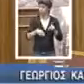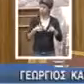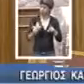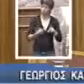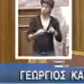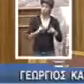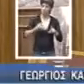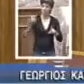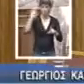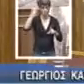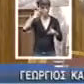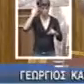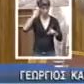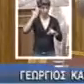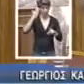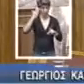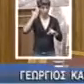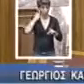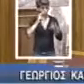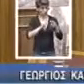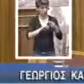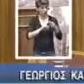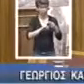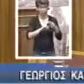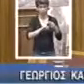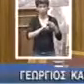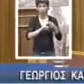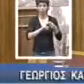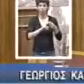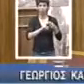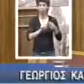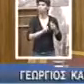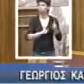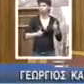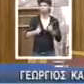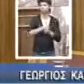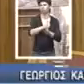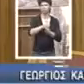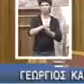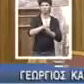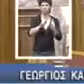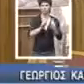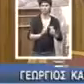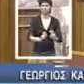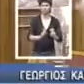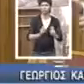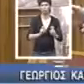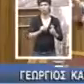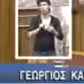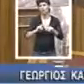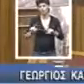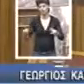μορφωμένοι, τους οποίους συναντάμε πρωταγωνιστές στις εξεταστικές των πραγμάτων επιτροπές. Εξαιρετικά μορφωμένοι από το δικό σας